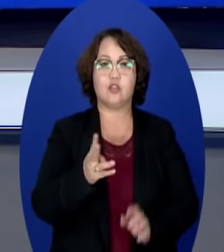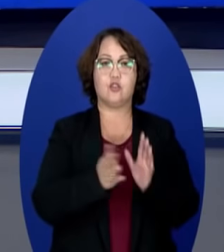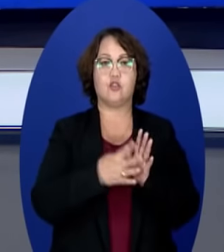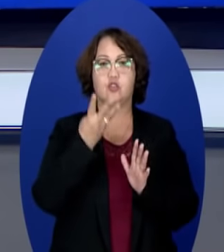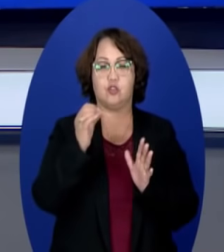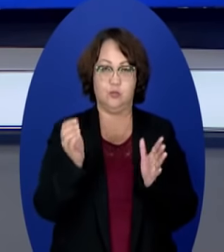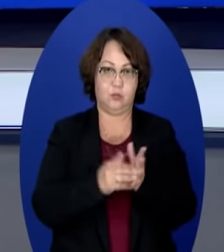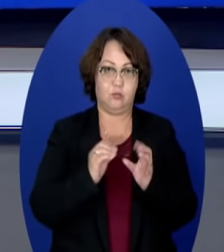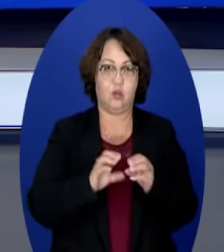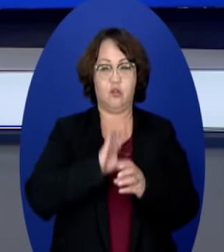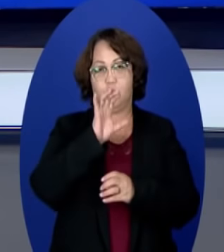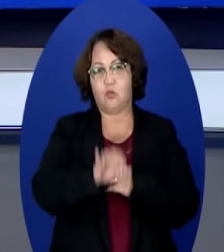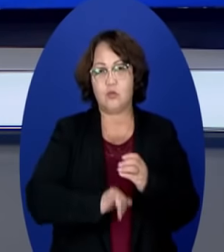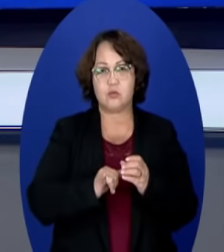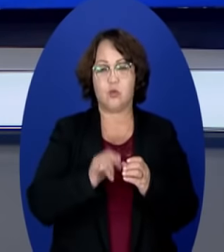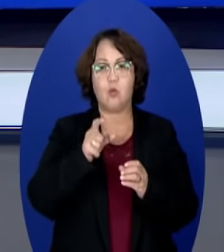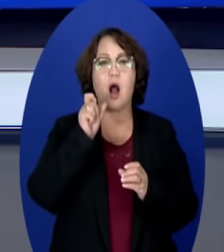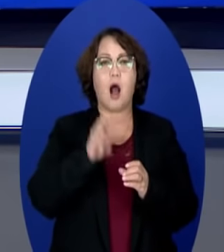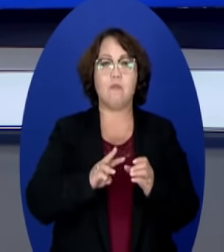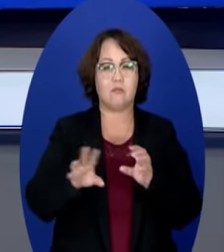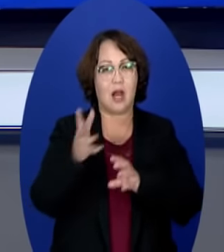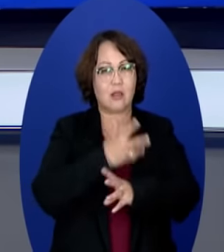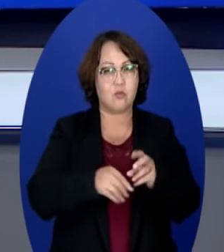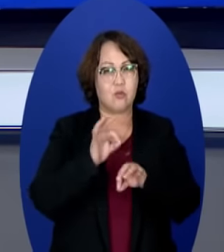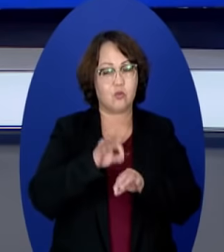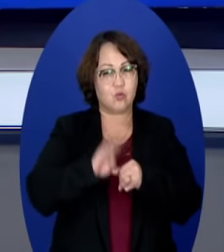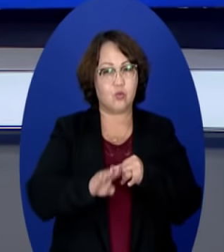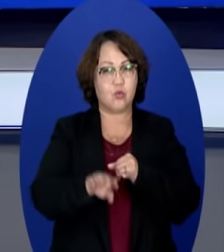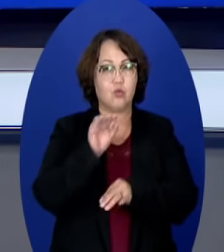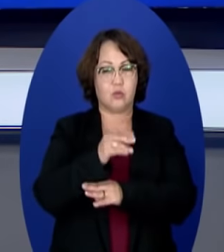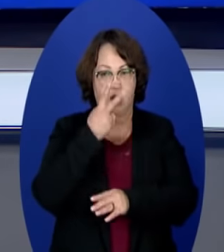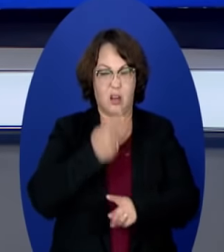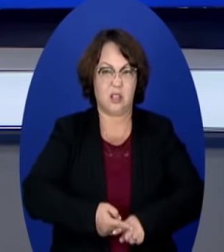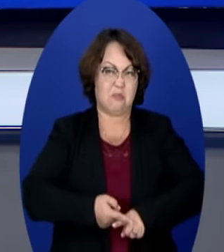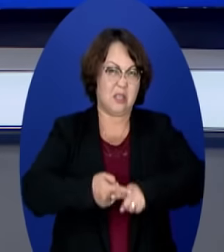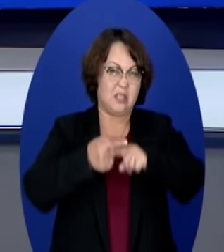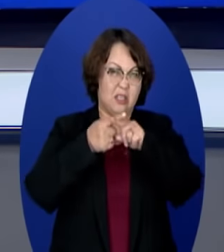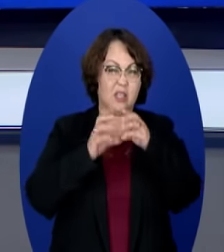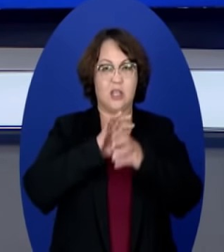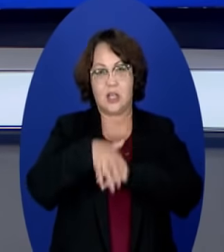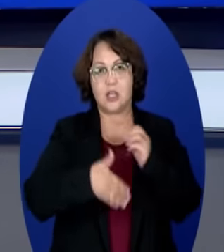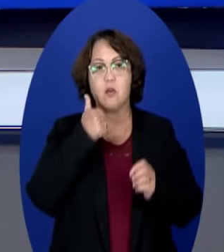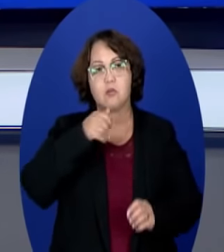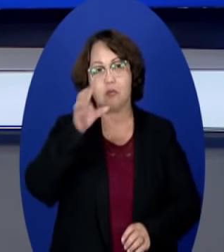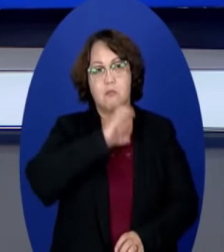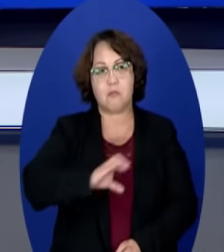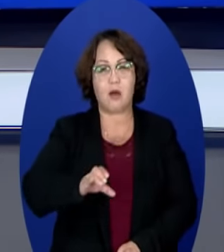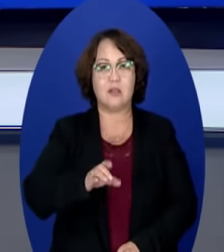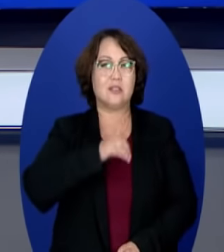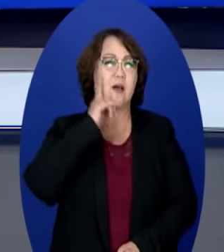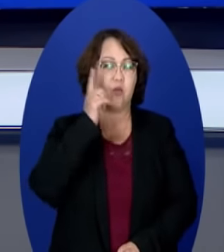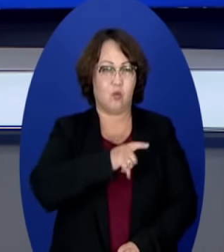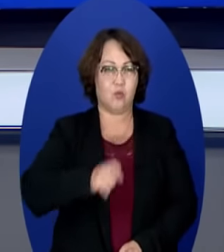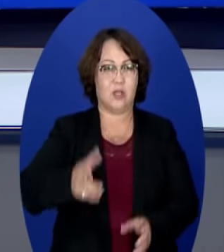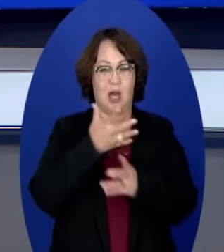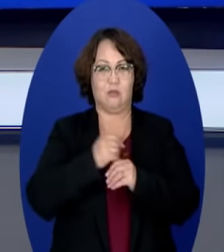байна. За, олон улс орны хүн амын дунд халдварын тархалт сүүлийн өдрүүдэд нэмэгдэж байгаа. За, дэлхийн эрүүл мэндийн байгууллага үүнийг залуучууд